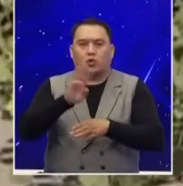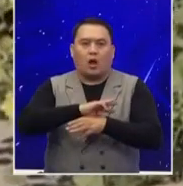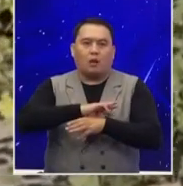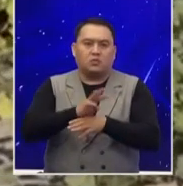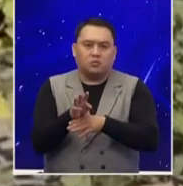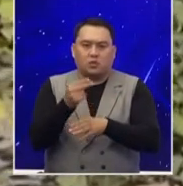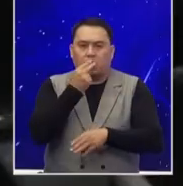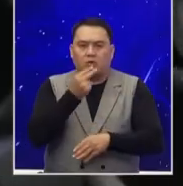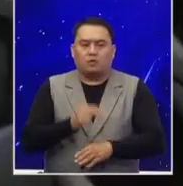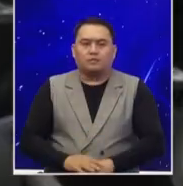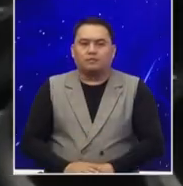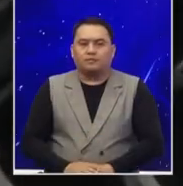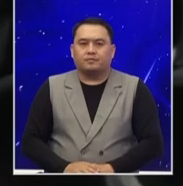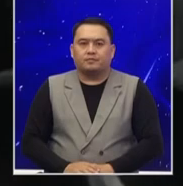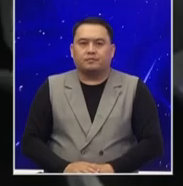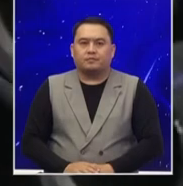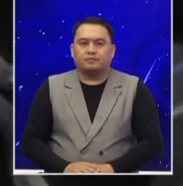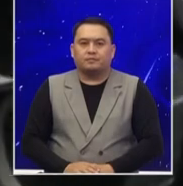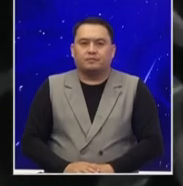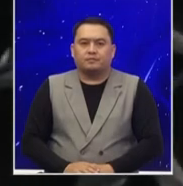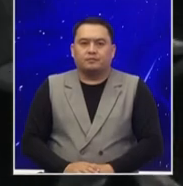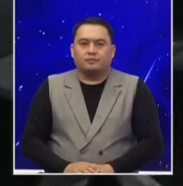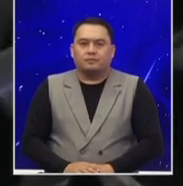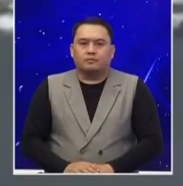будет обеспечено водоснабжением.